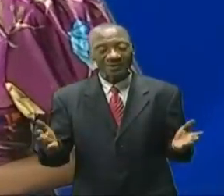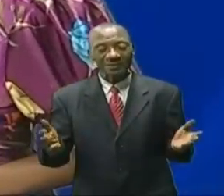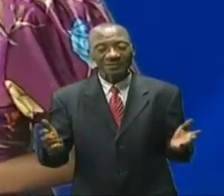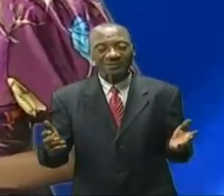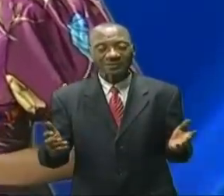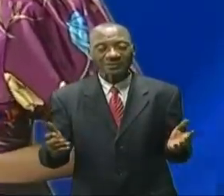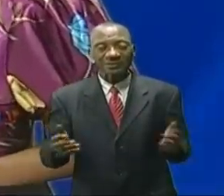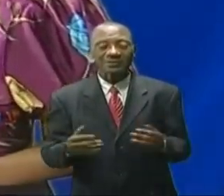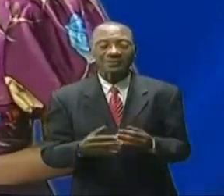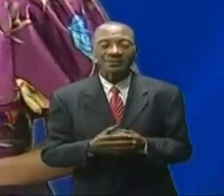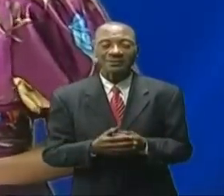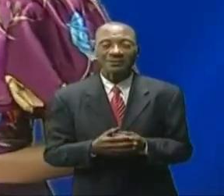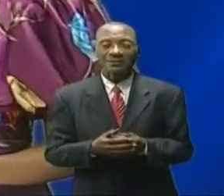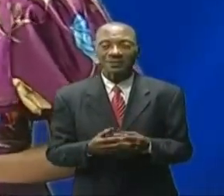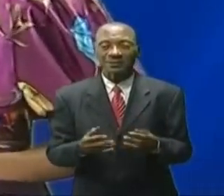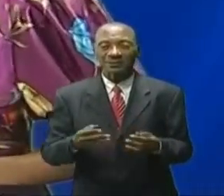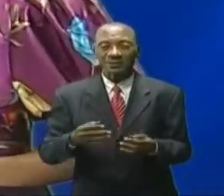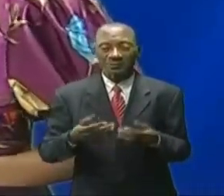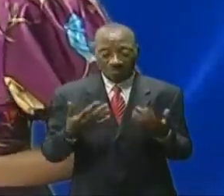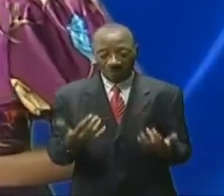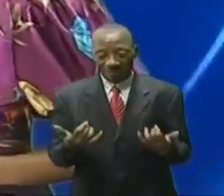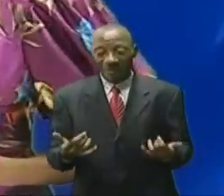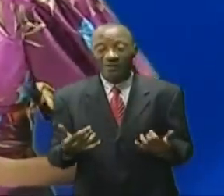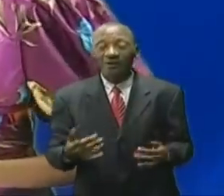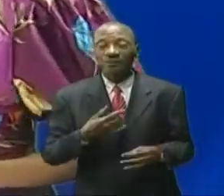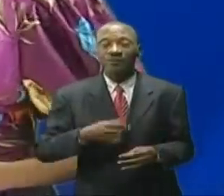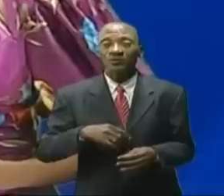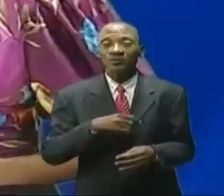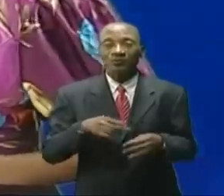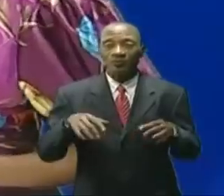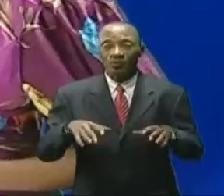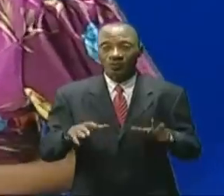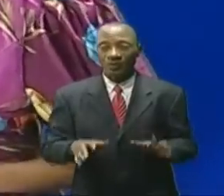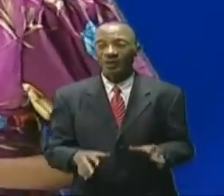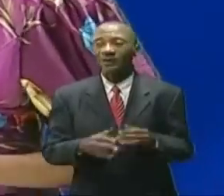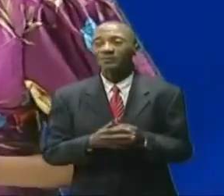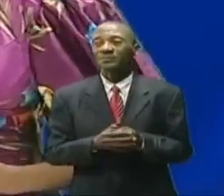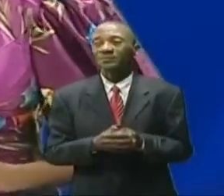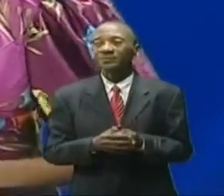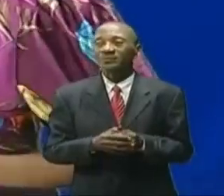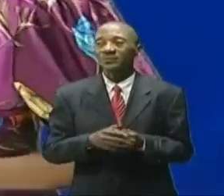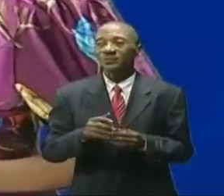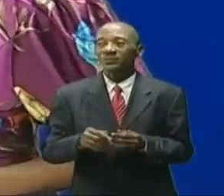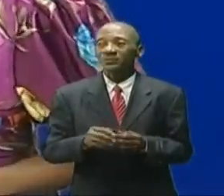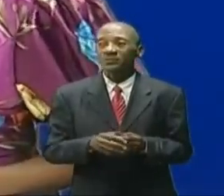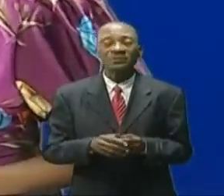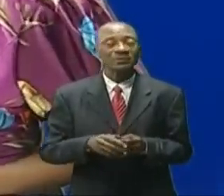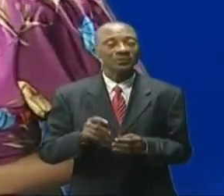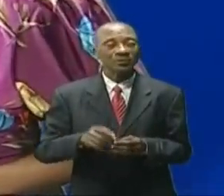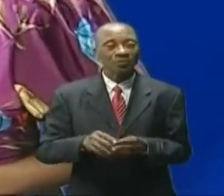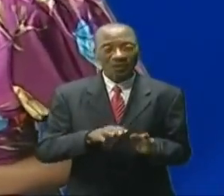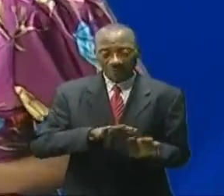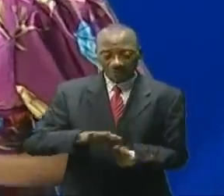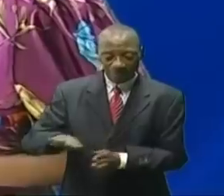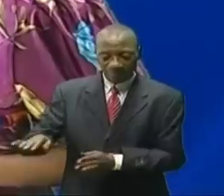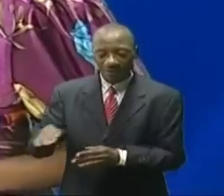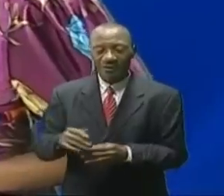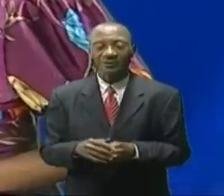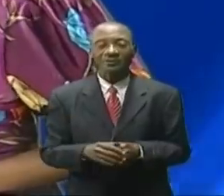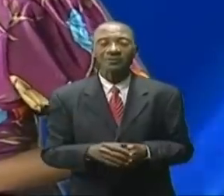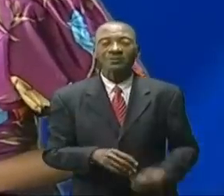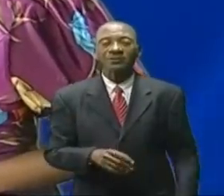pas aveugles de ce qui se passe au Congo, notamment à l'Est. Et je